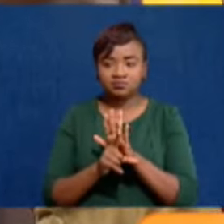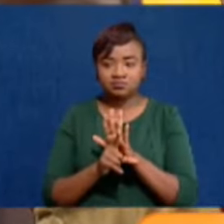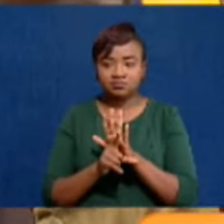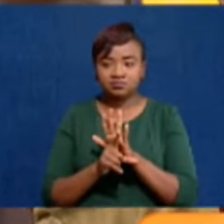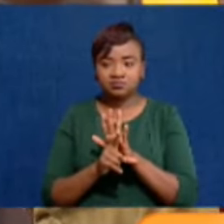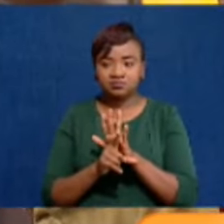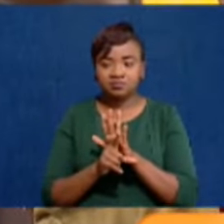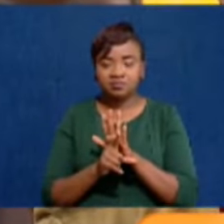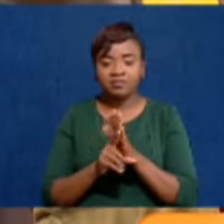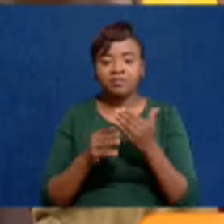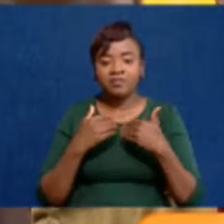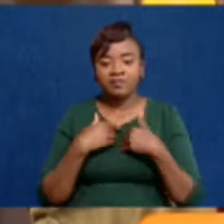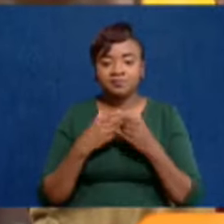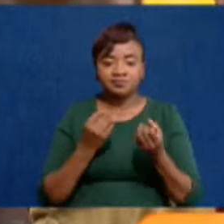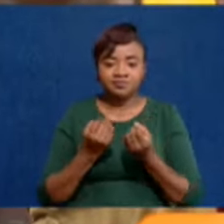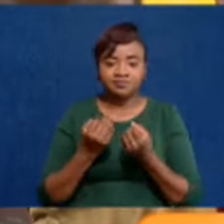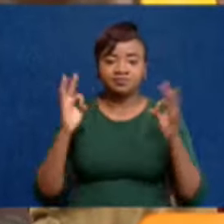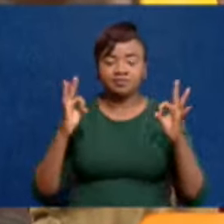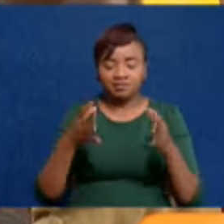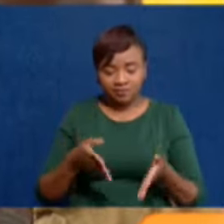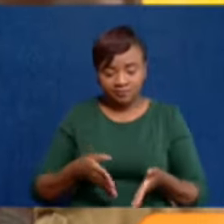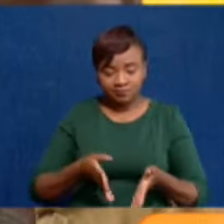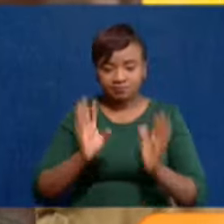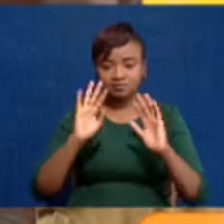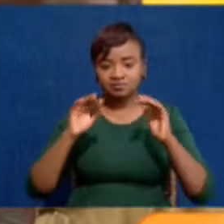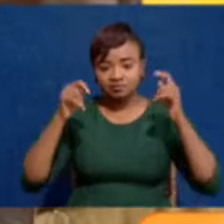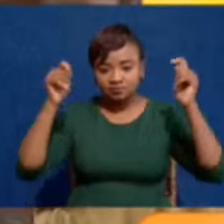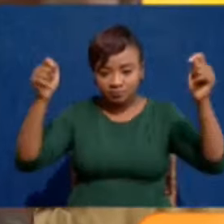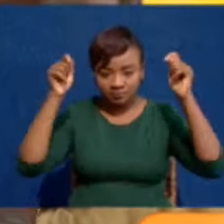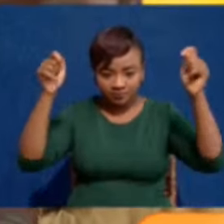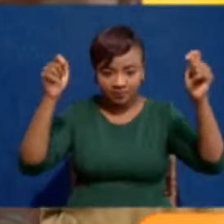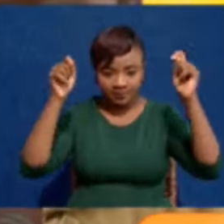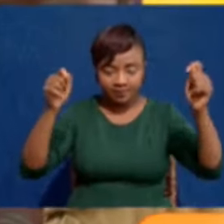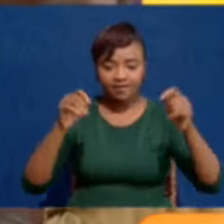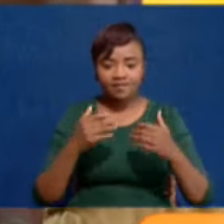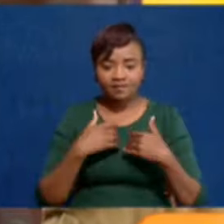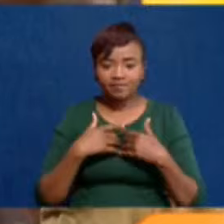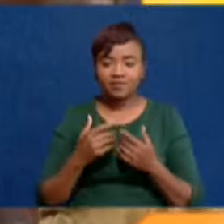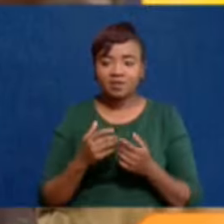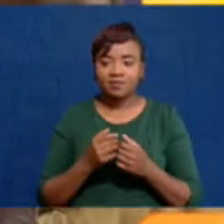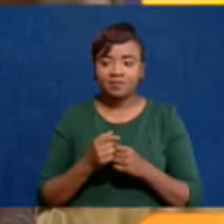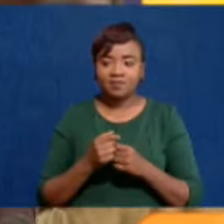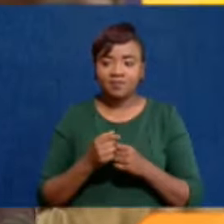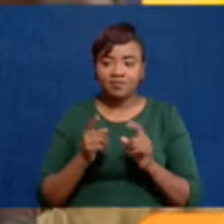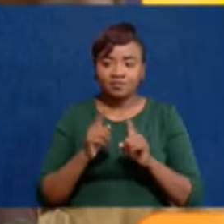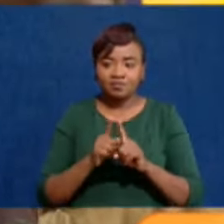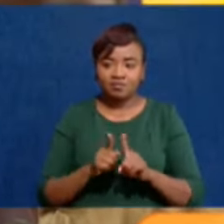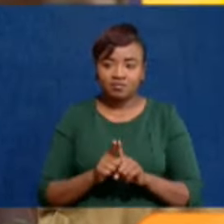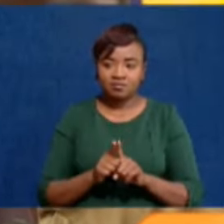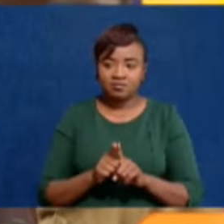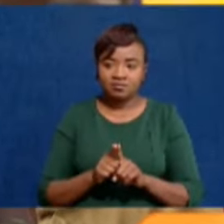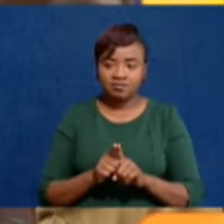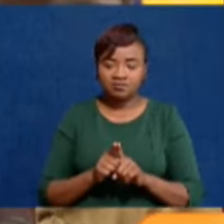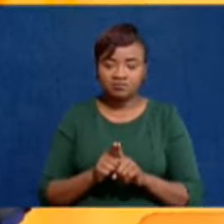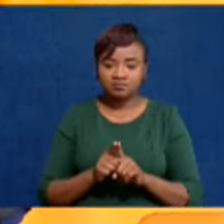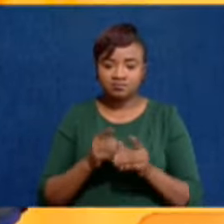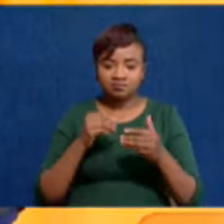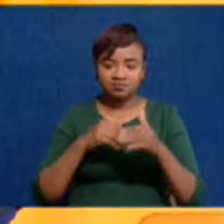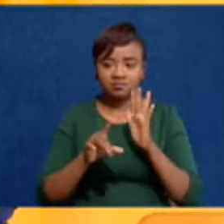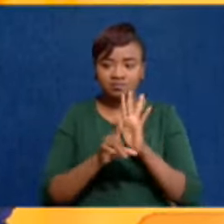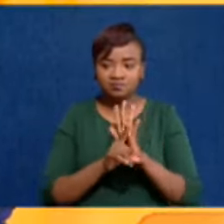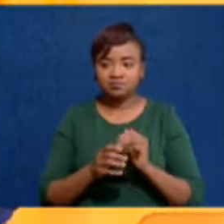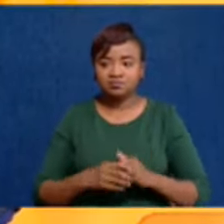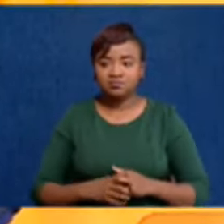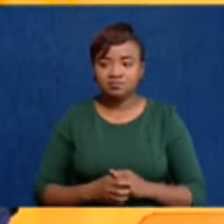liberty to demonstrate, picket, and assemble as per the law.